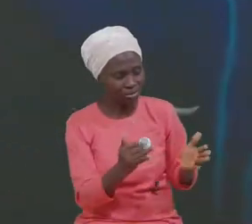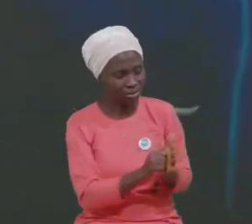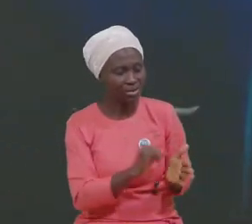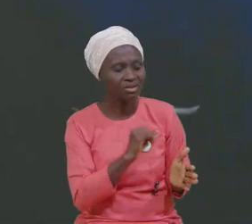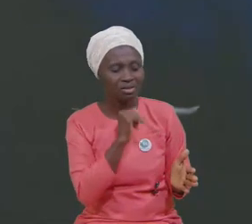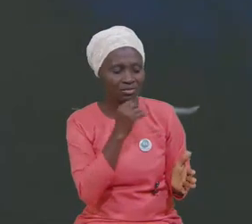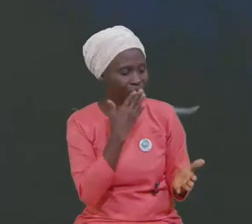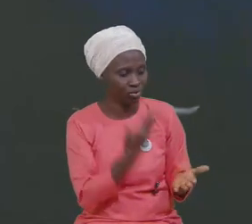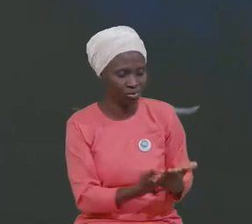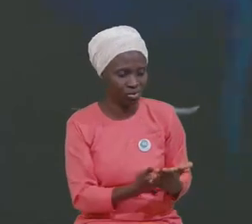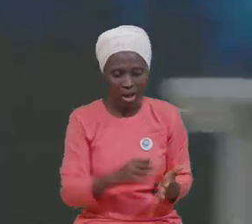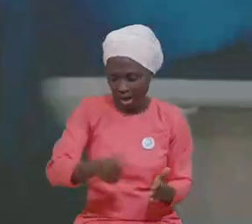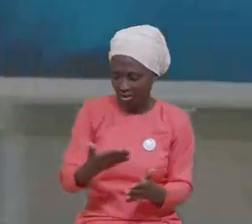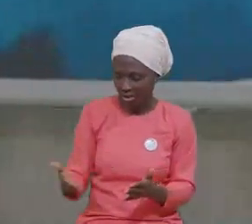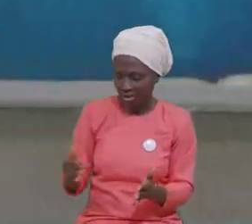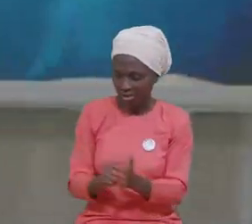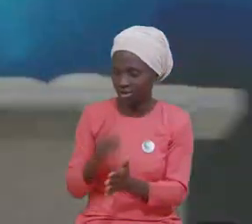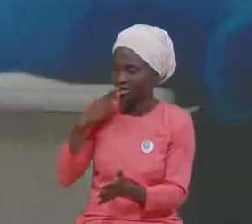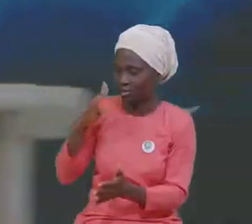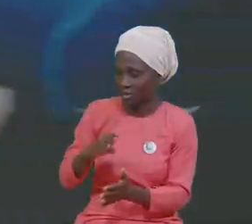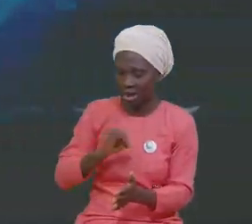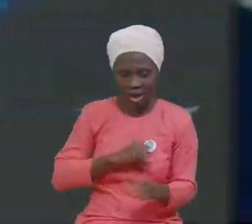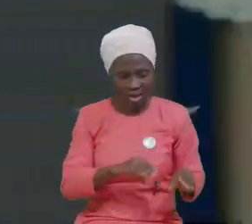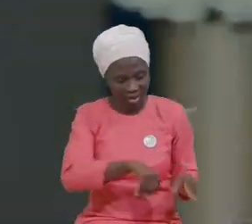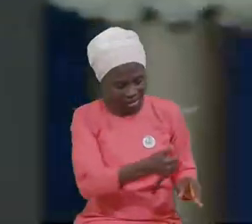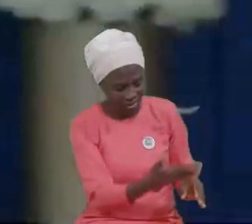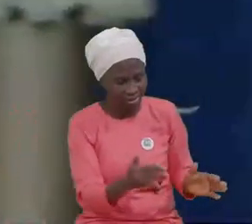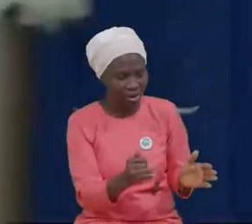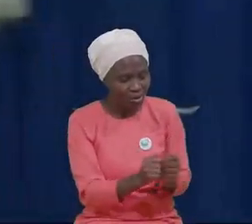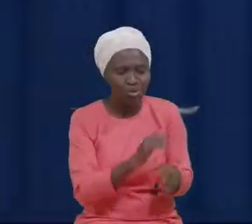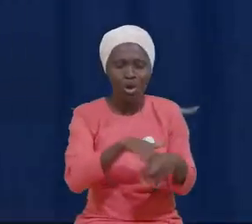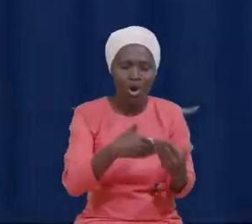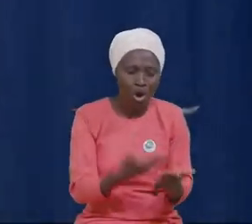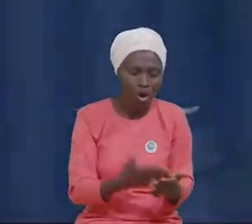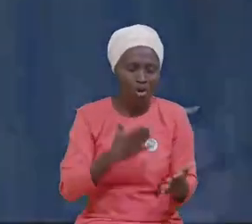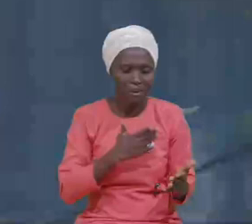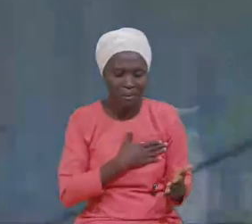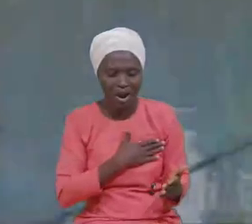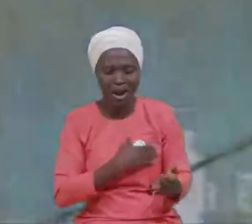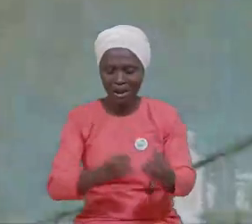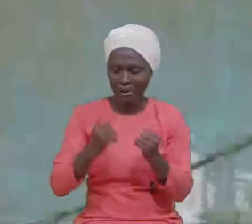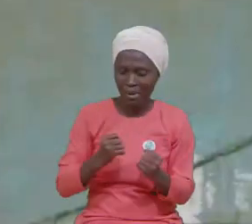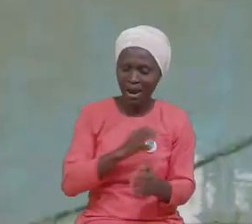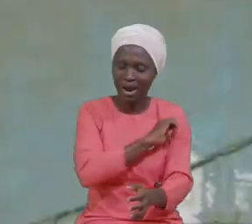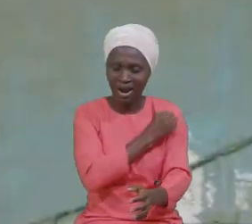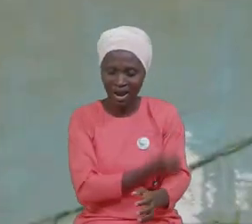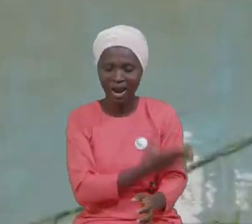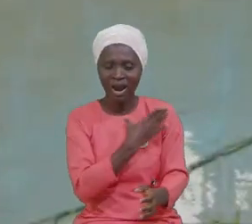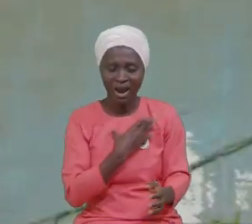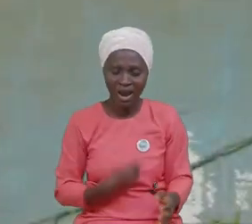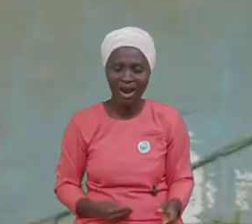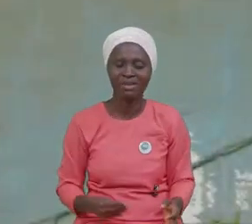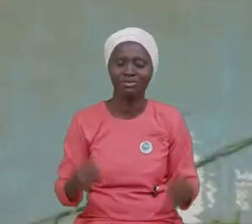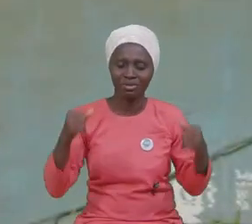Ah, la manière dont j'ai fait ça, c'est pas bon. Si tu as fait ça, c'est pas assez bon. J'ai fait autre chose. De tout, avec tous mes efforts, avec toute ma force. Et ils